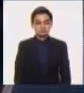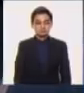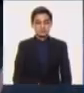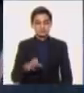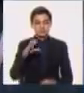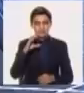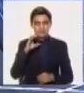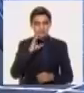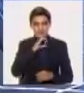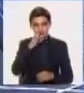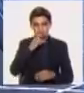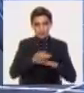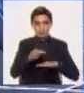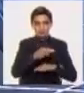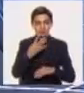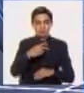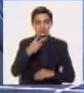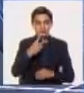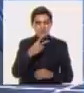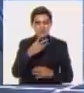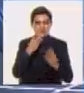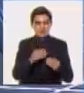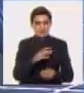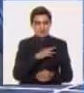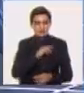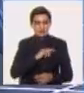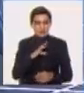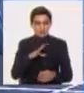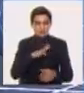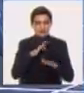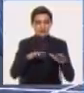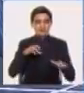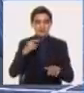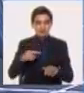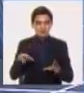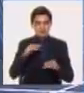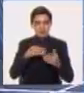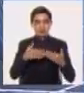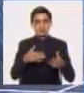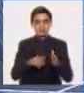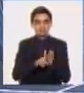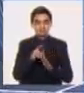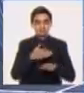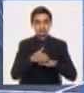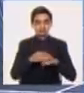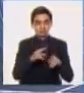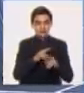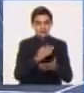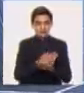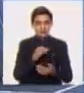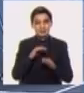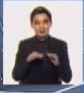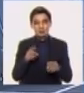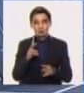Солтүстік Қазақстан облысында 42 күн бойы жұмыс істемеген балабақшалар біртіндеп ашыла бастады. Мектепке дейінгі мекемелерге балаларын тек